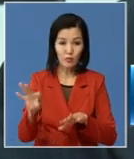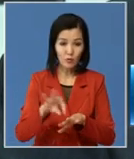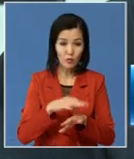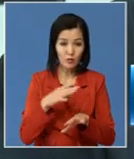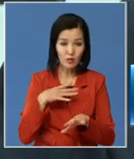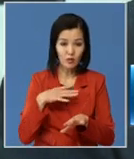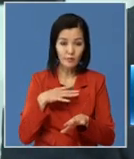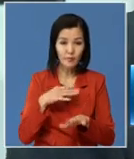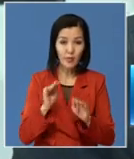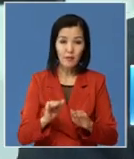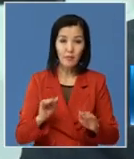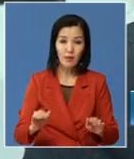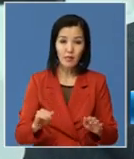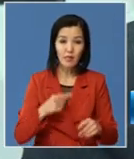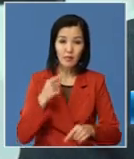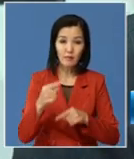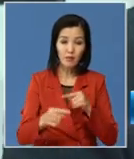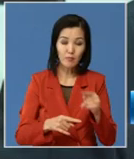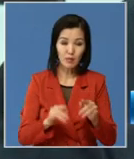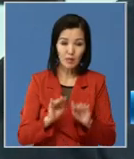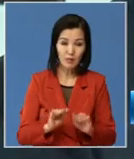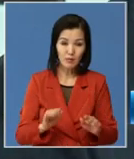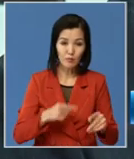арнасы, Талдықорған.